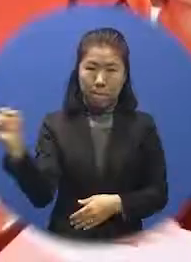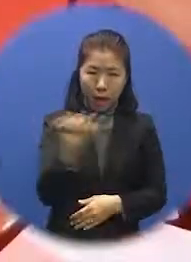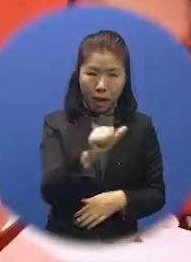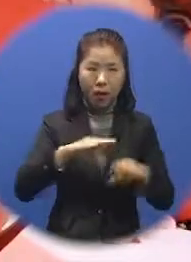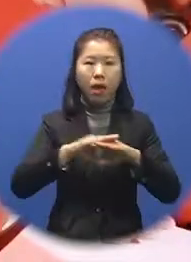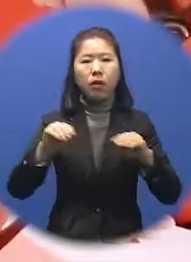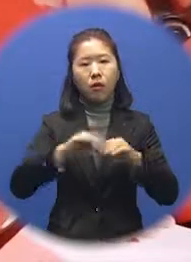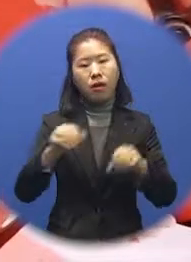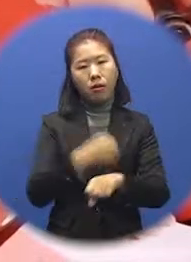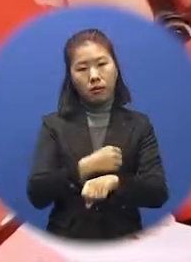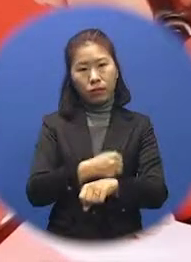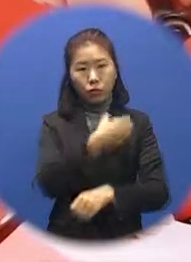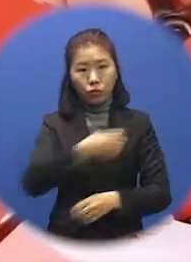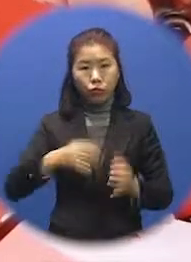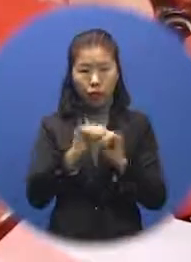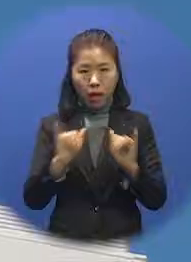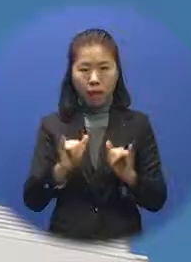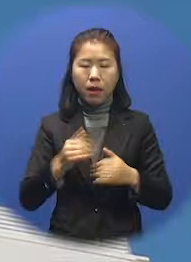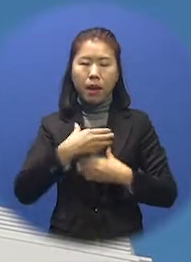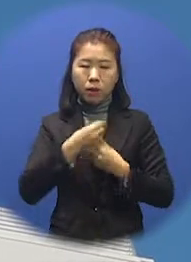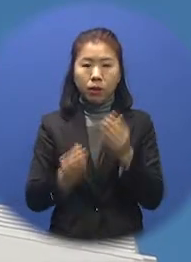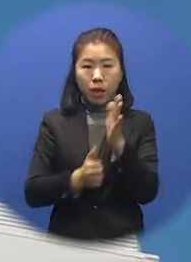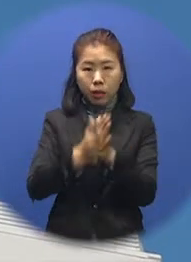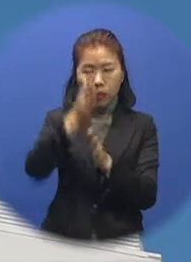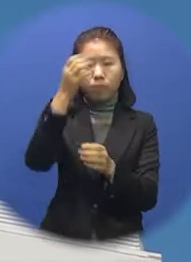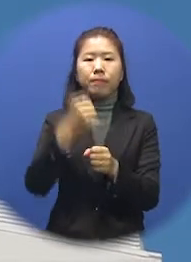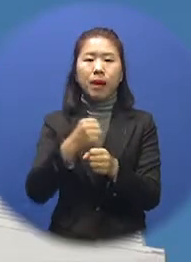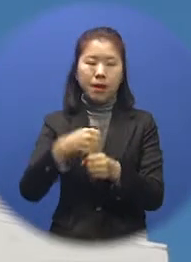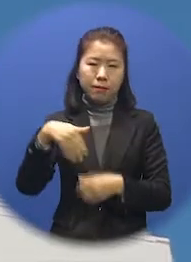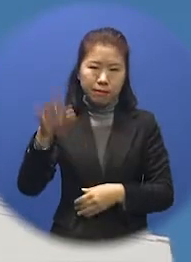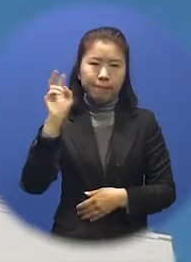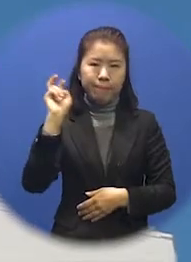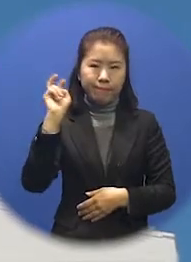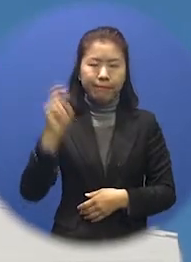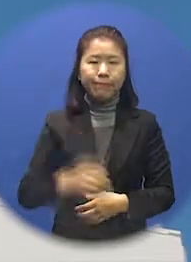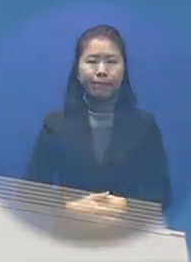대처하여 구민이 안전한 도시를 조성해 나갈 예정입니다.